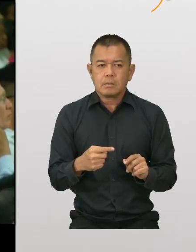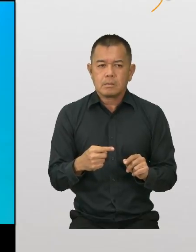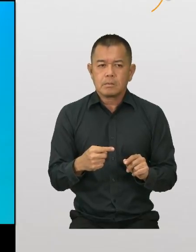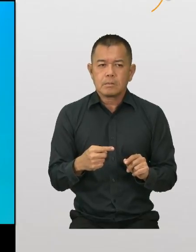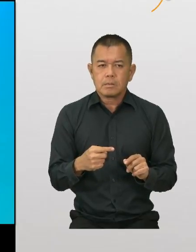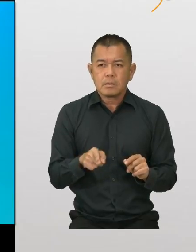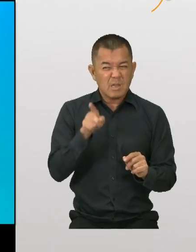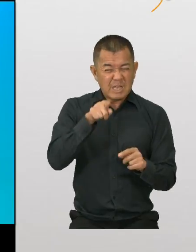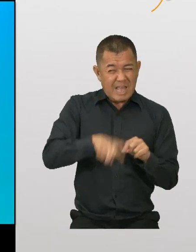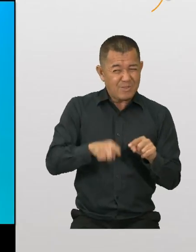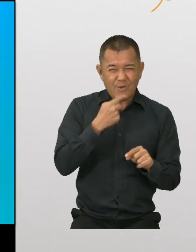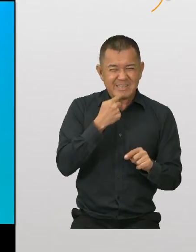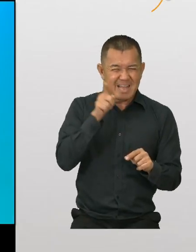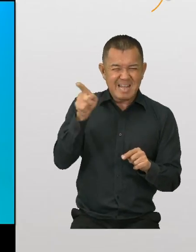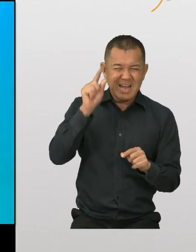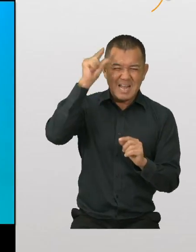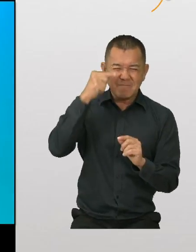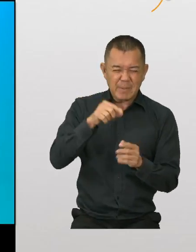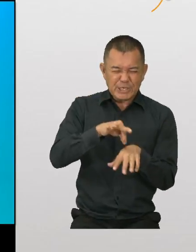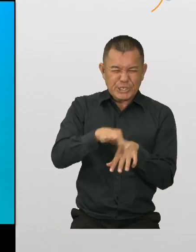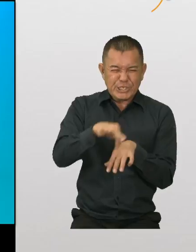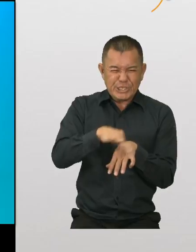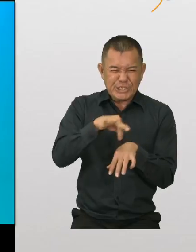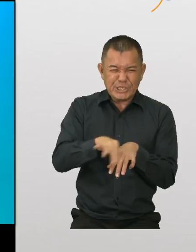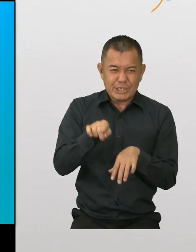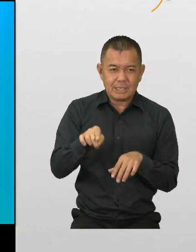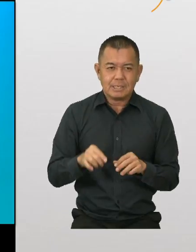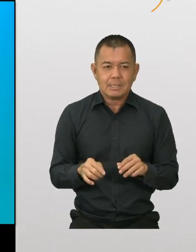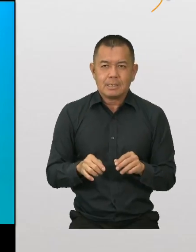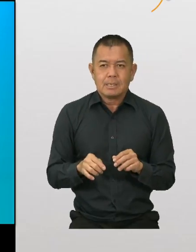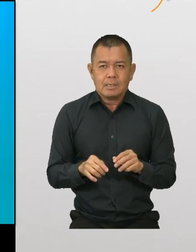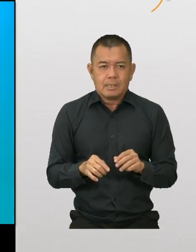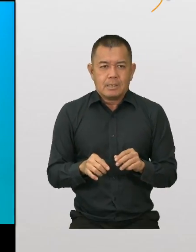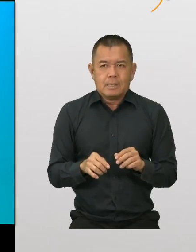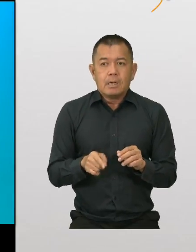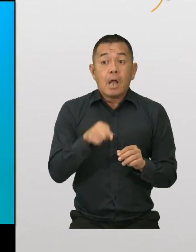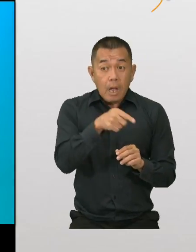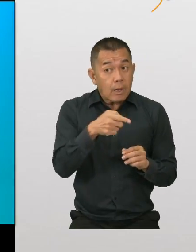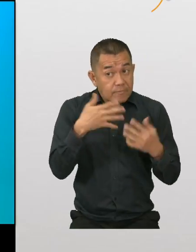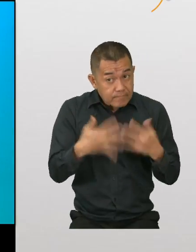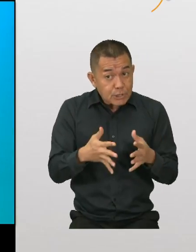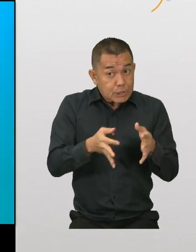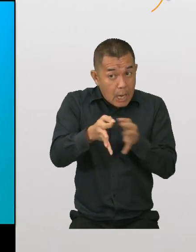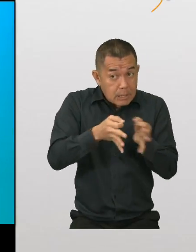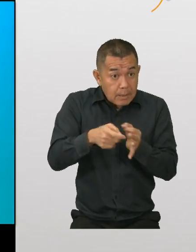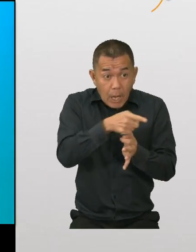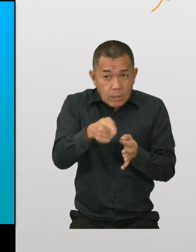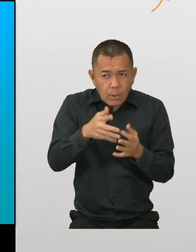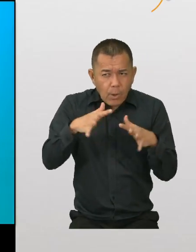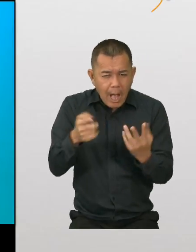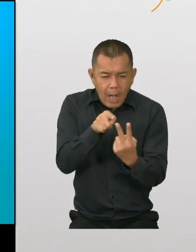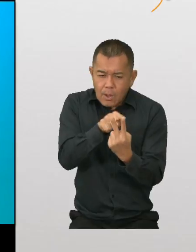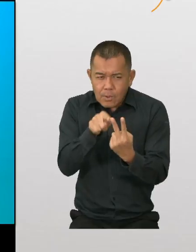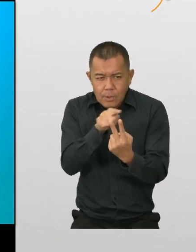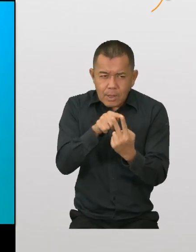time 水费 today 电费 explaining 油价 water prices, oil prices, and U-Save rebates and the relationship among them.